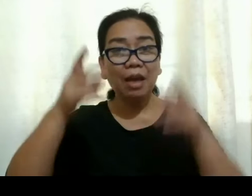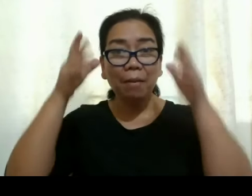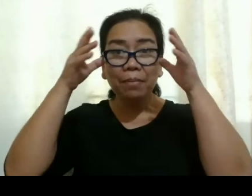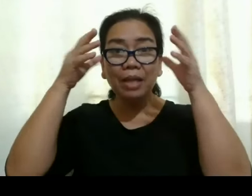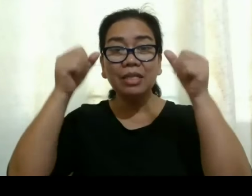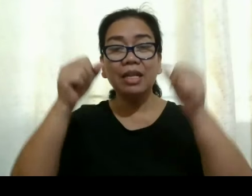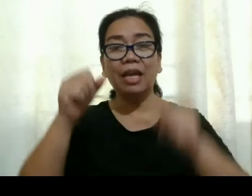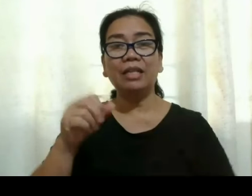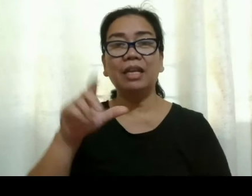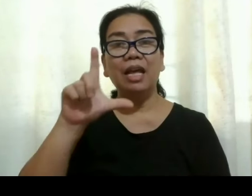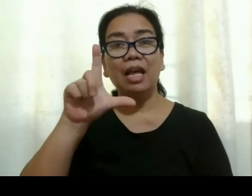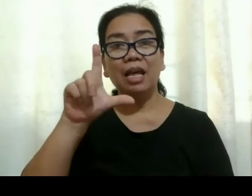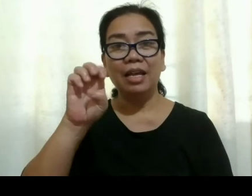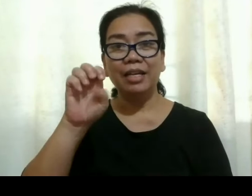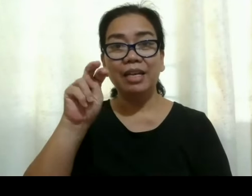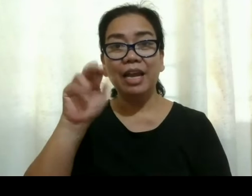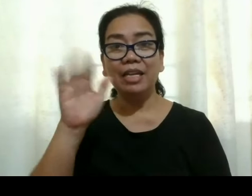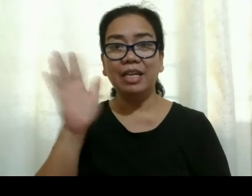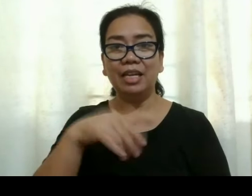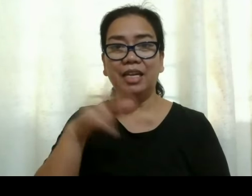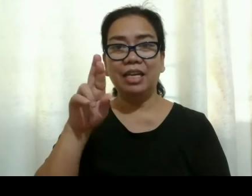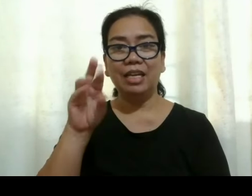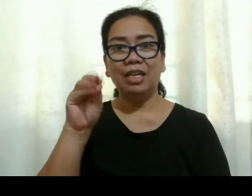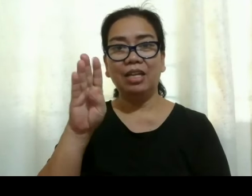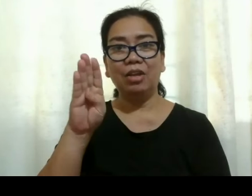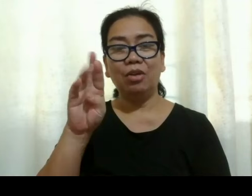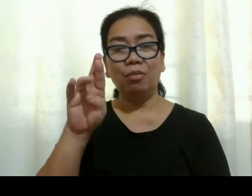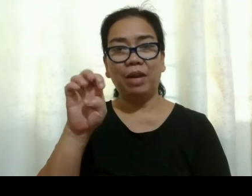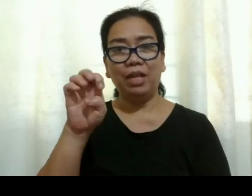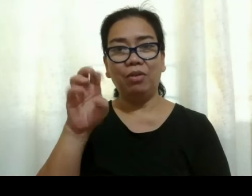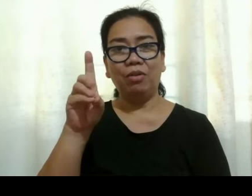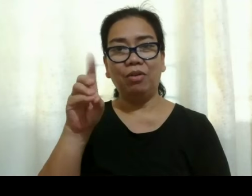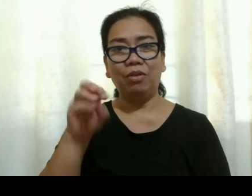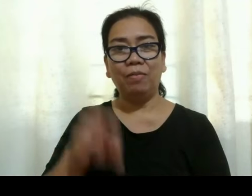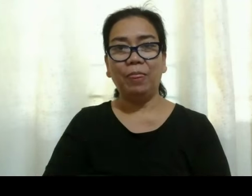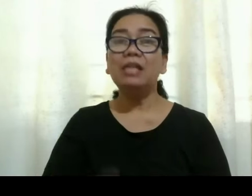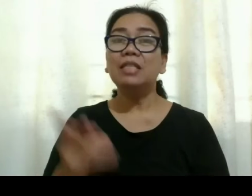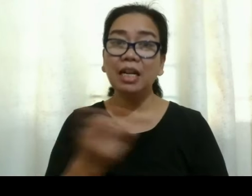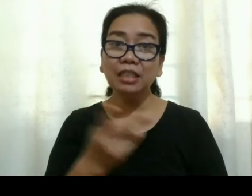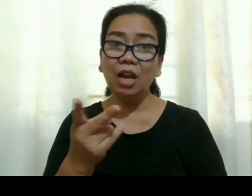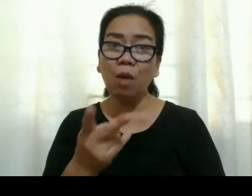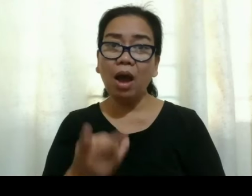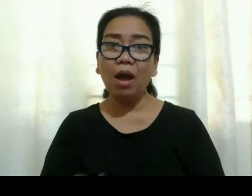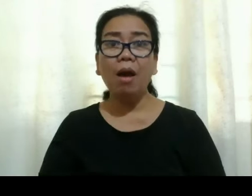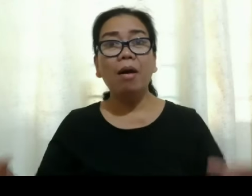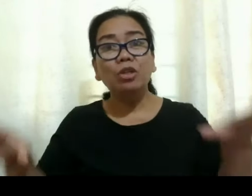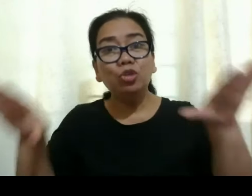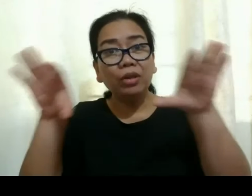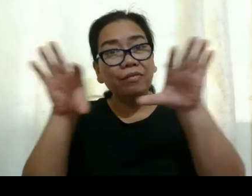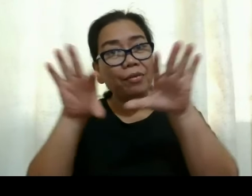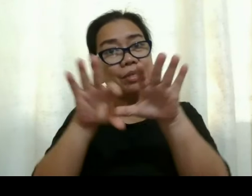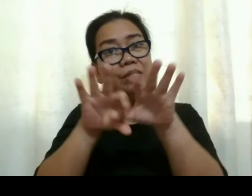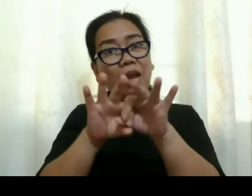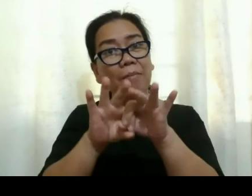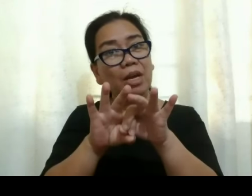Vice President Lenny Robredo. Silang dalawa,